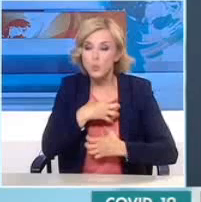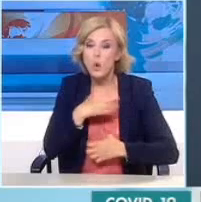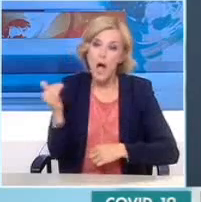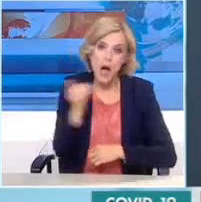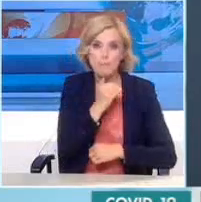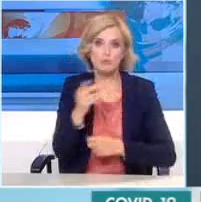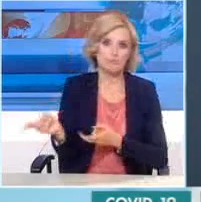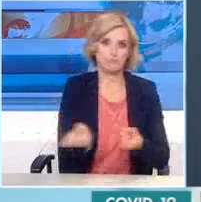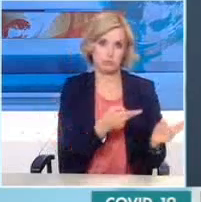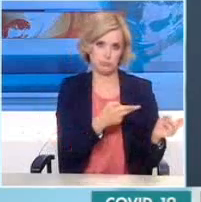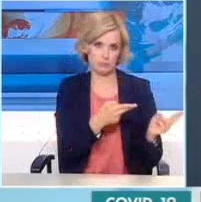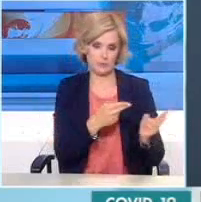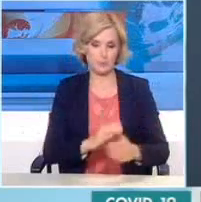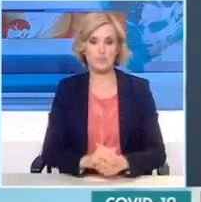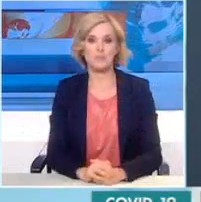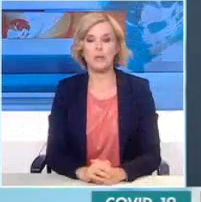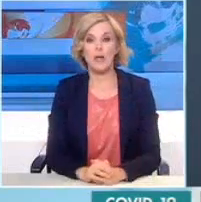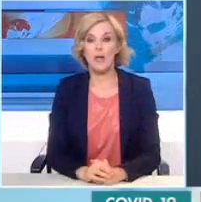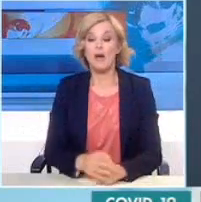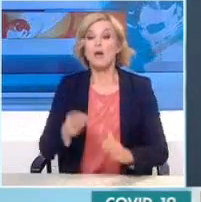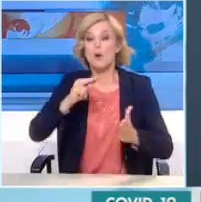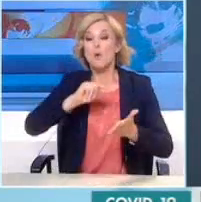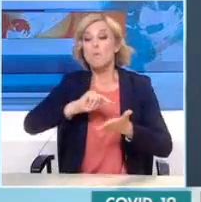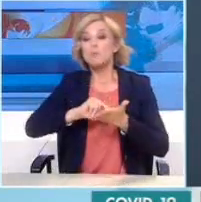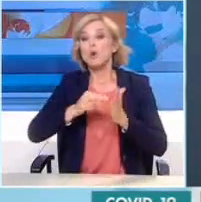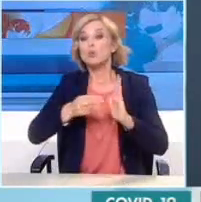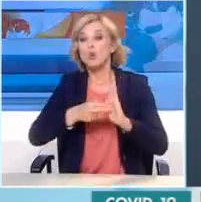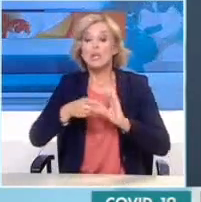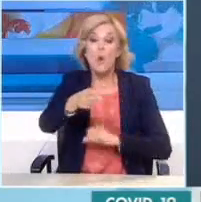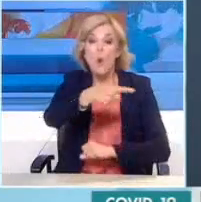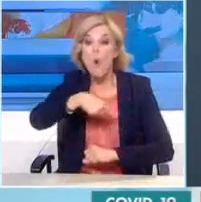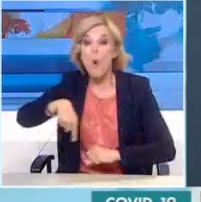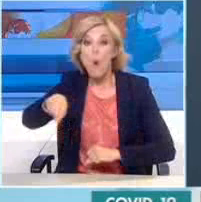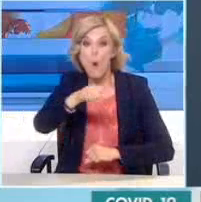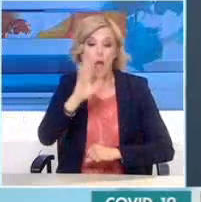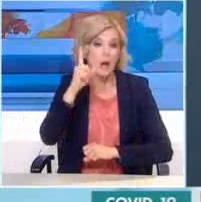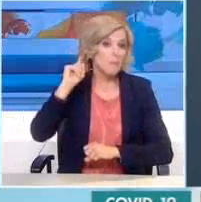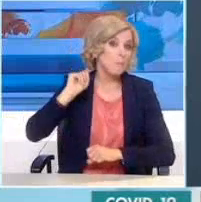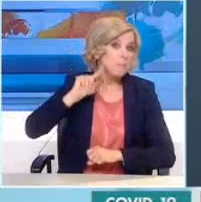Στενοχωρούμε να λέω πως απρόσεκτες συμπεριφορές όλων μας οδηγούν σε εστιακές αναζωπηρώσεις.